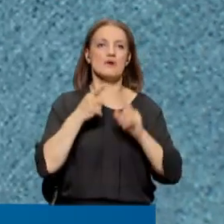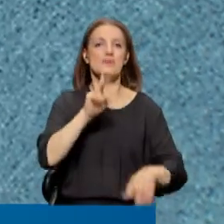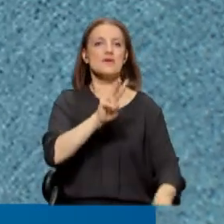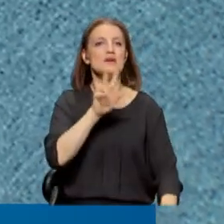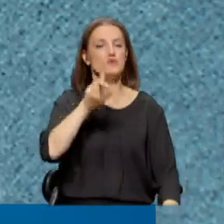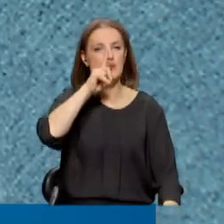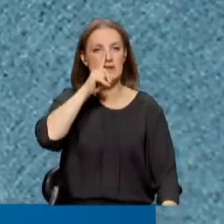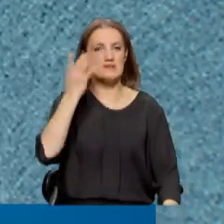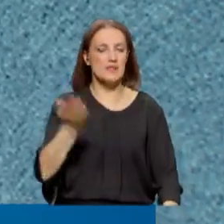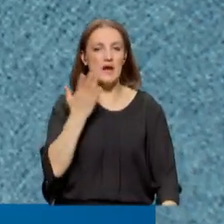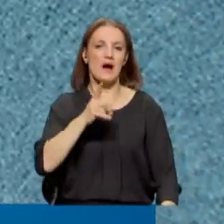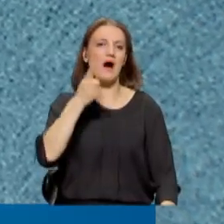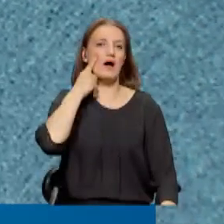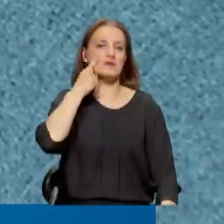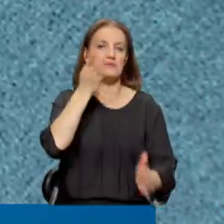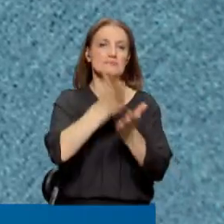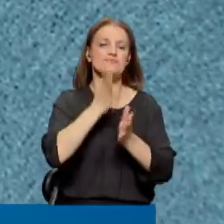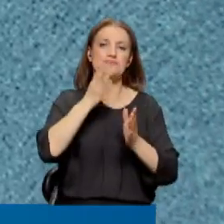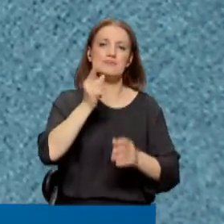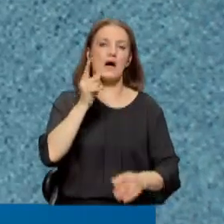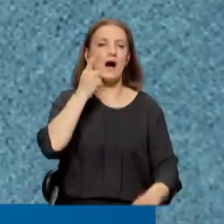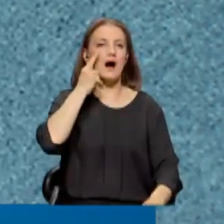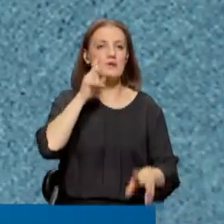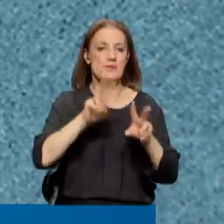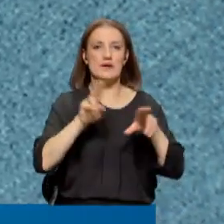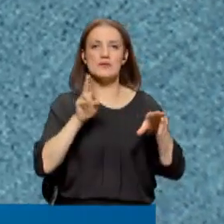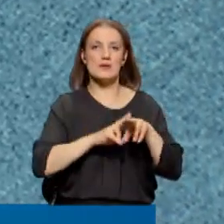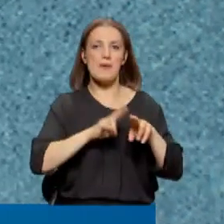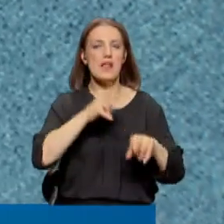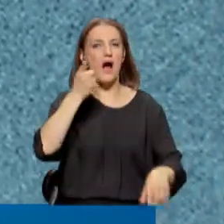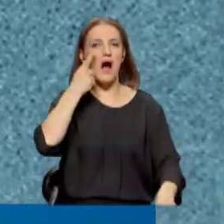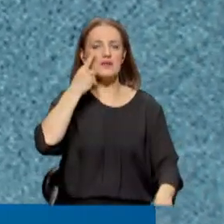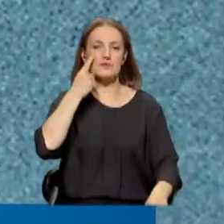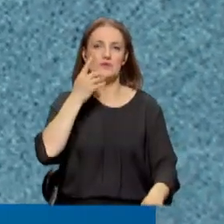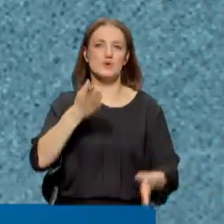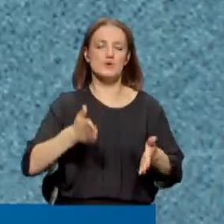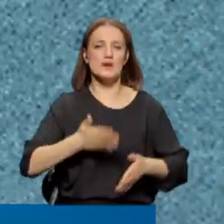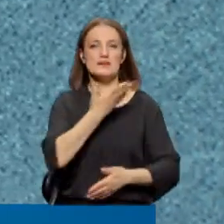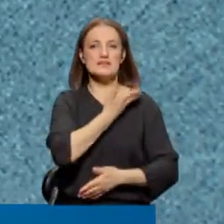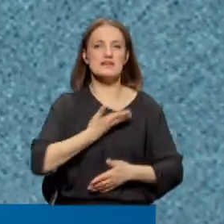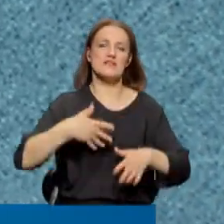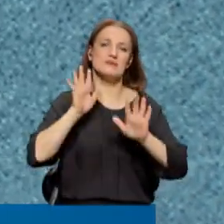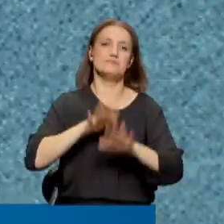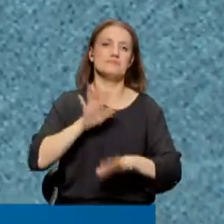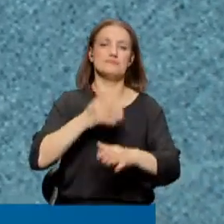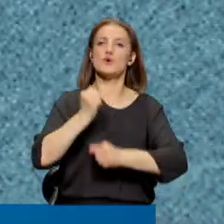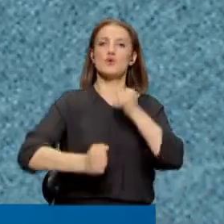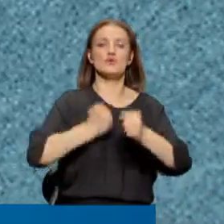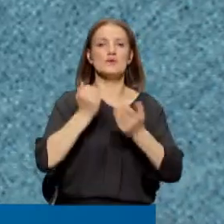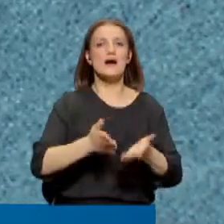1-23 Nisan'da da Anıtkabir'e Ulu Önder Mustafa Kemal Atatürk'ün huzuruna sevgi seliyle